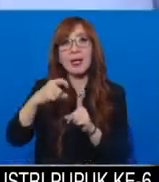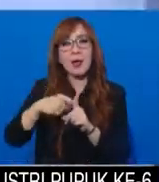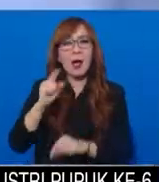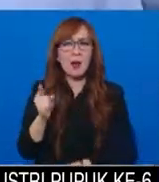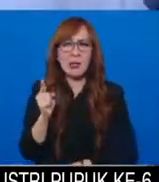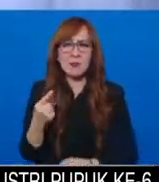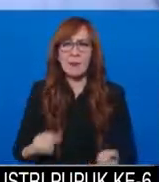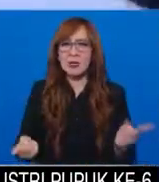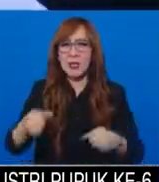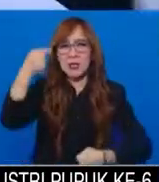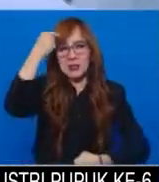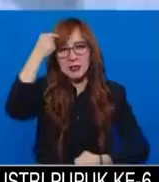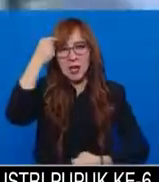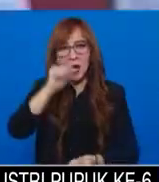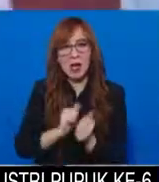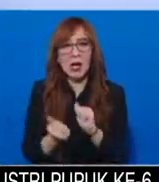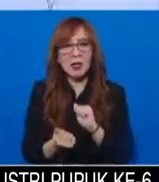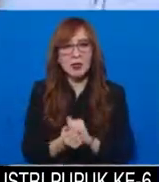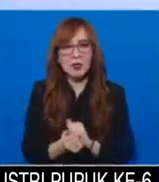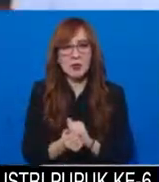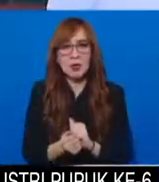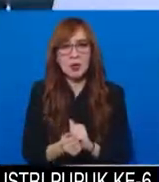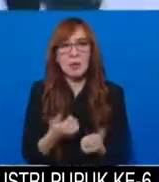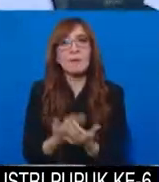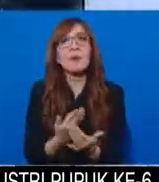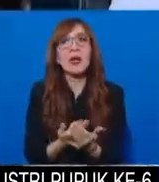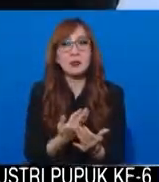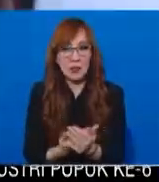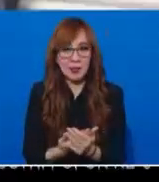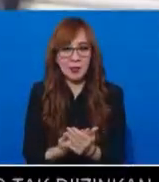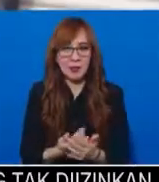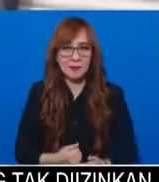kasus dugaan pemerasan terhadap mantan Menteri Pertanian Sahrul Yasin Limpo.